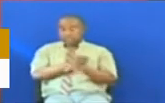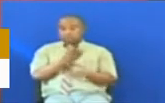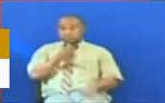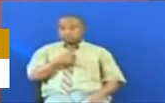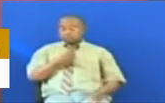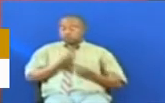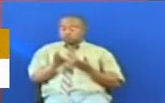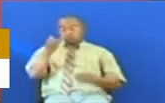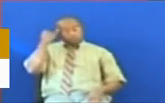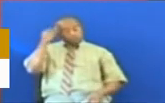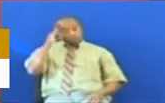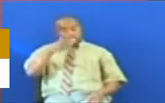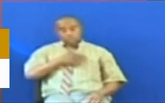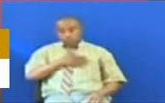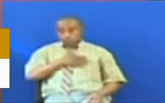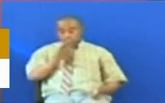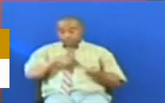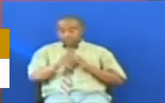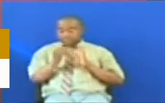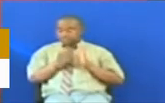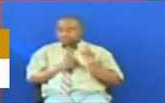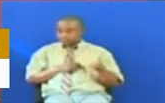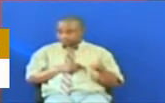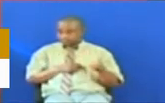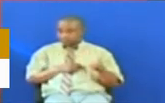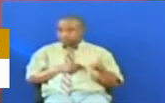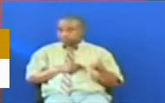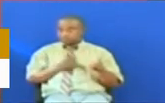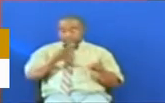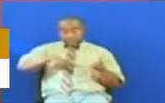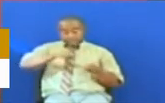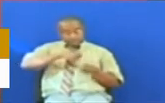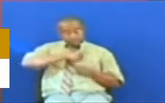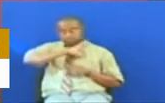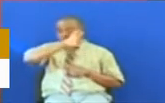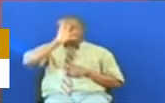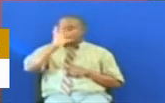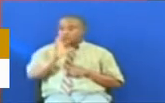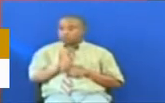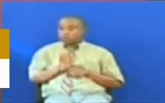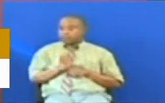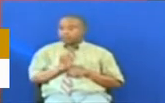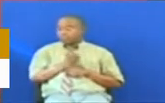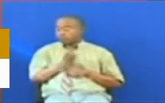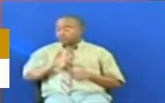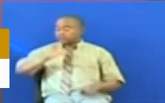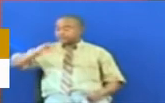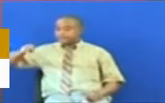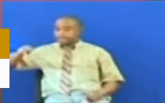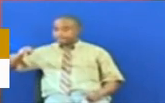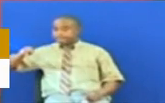kabla sijatoa maoni yangu katika sheria hii ambayo kwa pamoja sisi sote upande wa CCM lakini pia upande